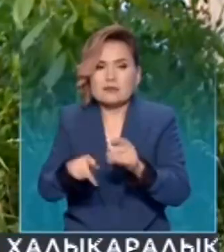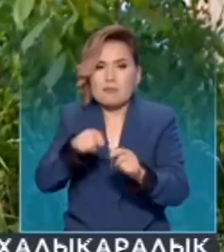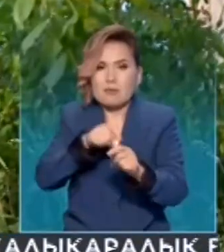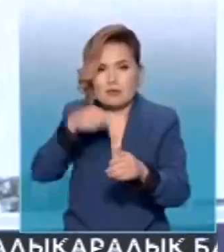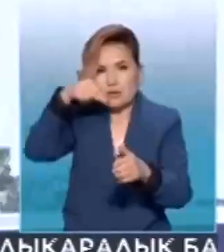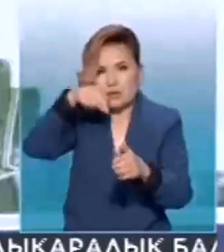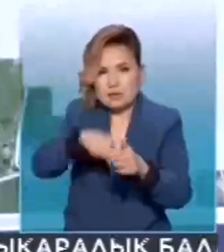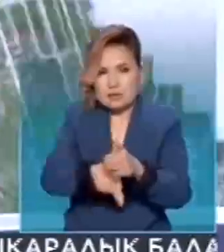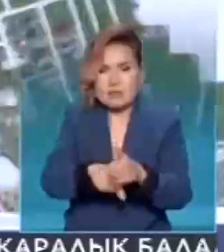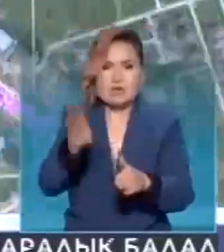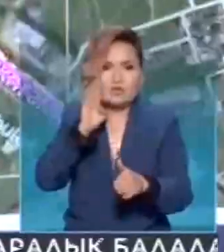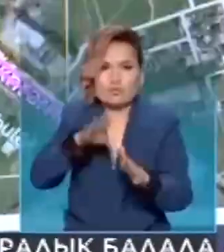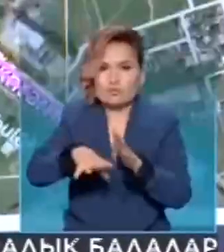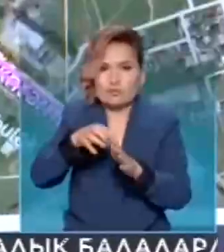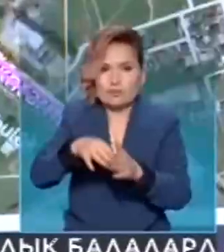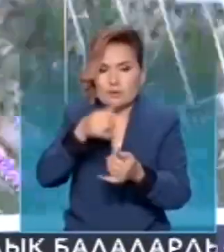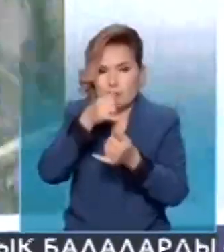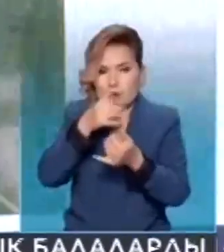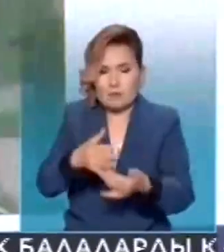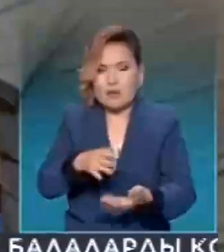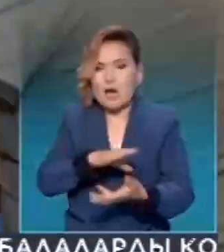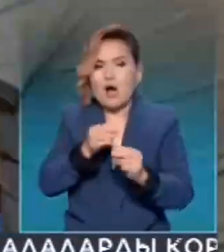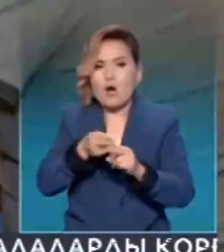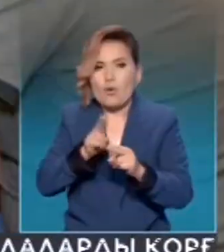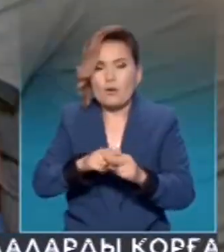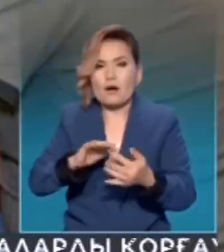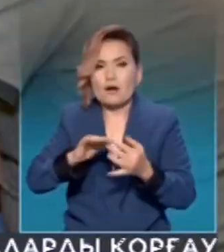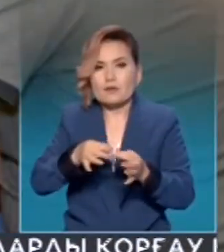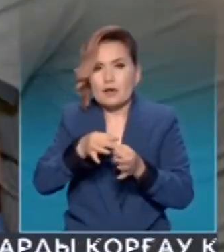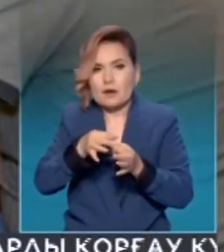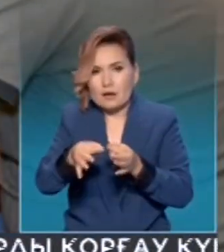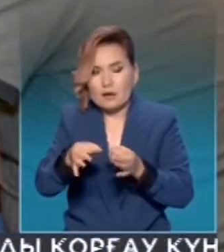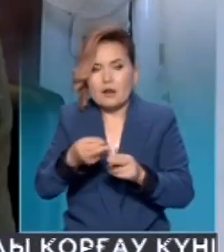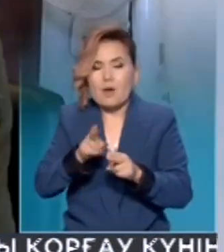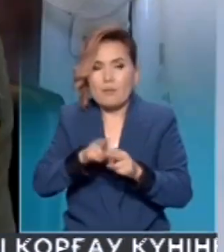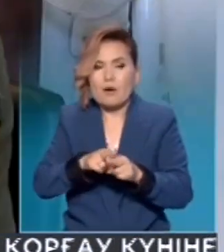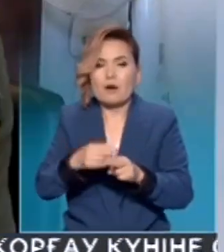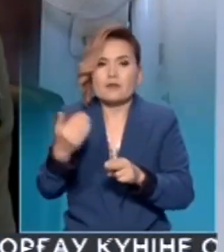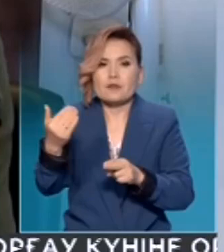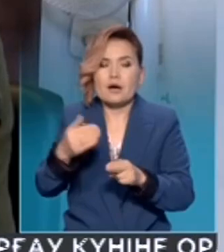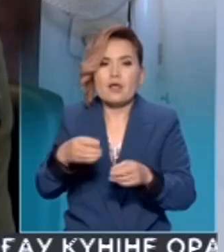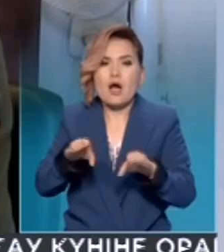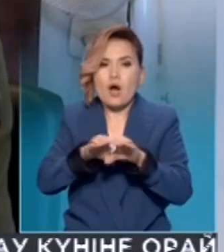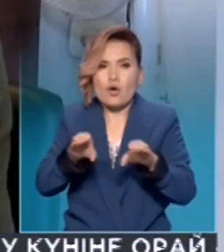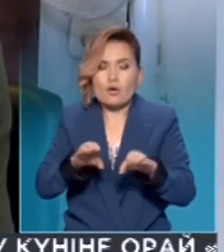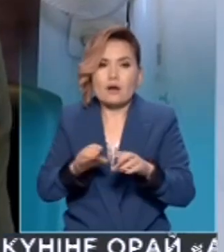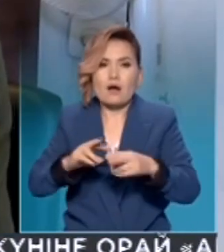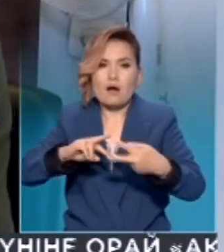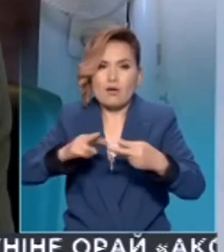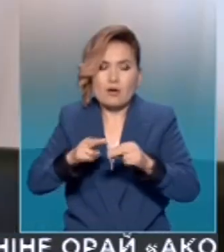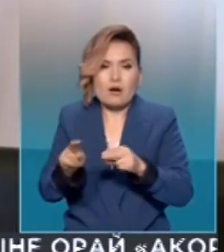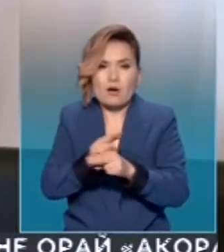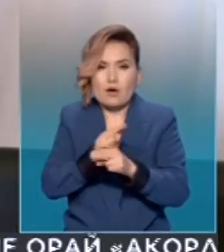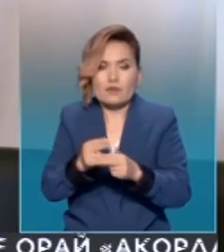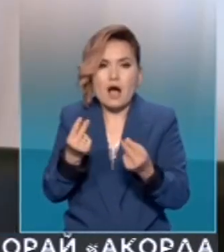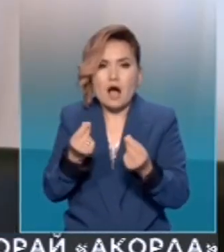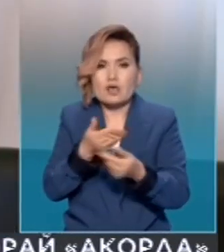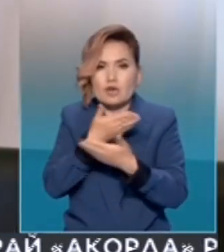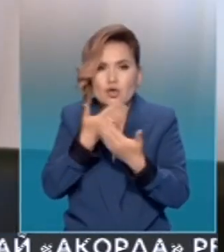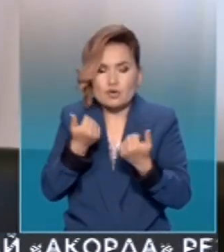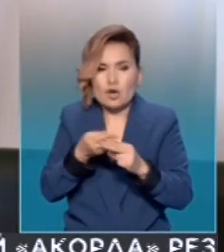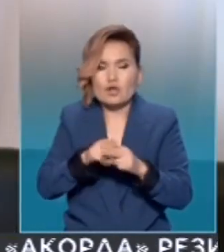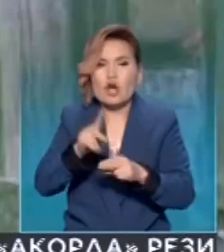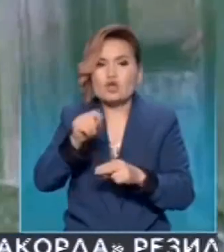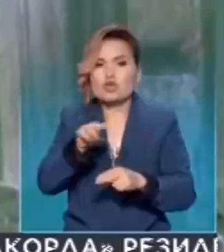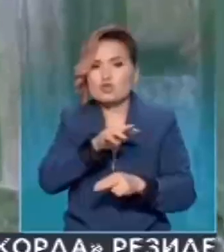тереңдікте жатыр. Ауылды сумен қамтамасыз етіп отырған Тасқұм су серіктестігінің басшылары құбырды алмастыруға қаржы жоқ дейді. Компанияның қазір Алматы су мекемесіне